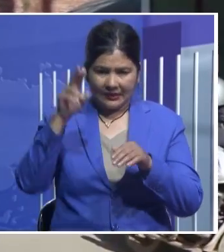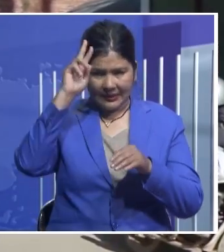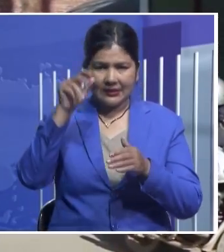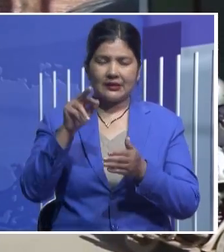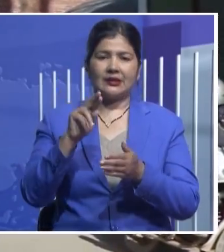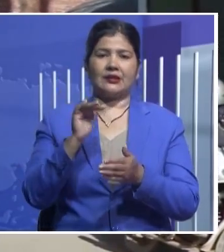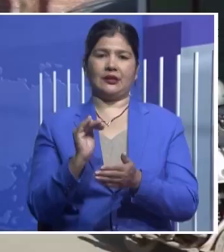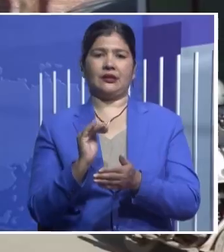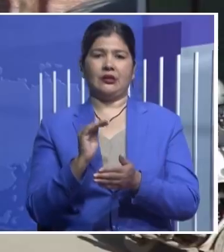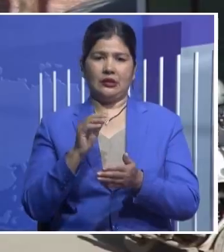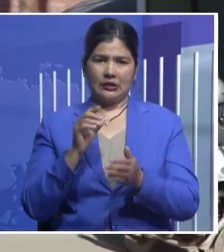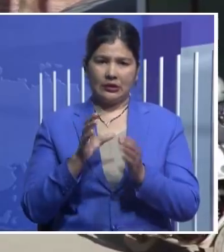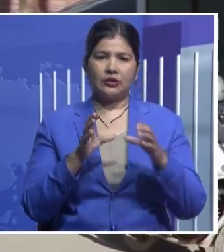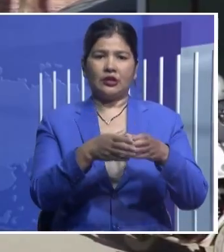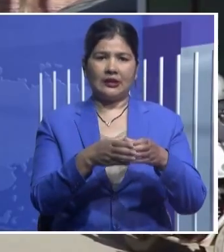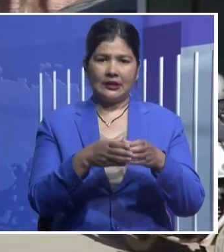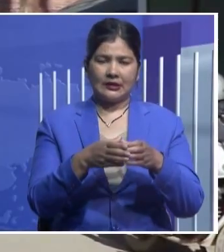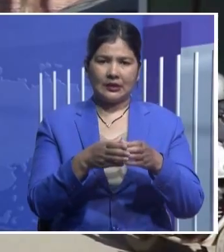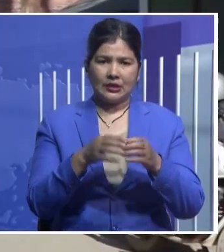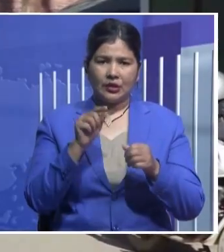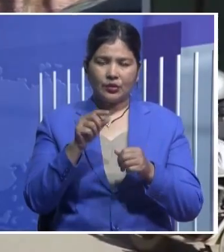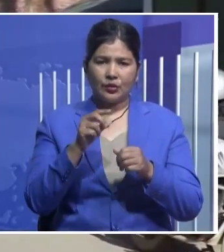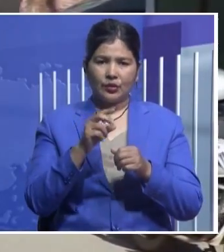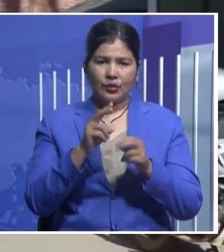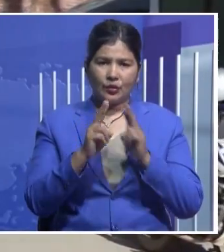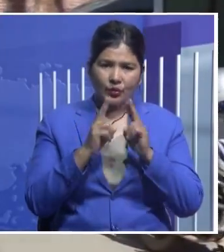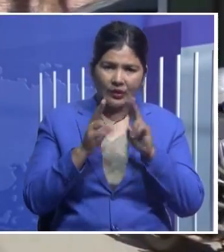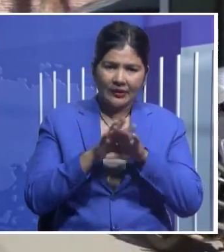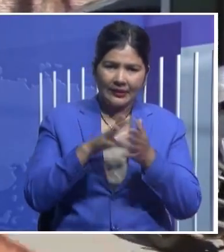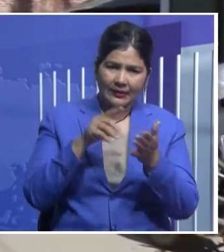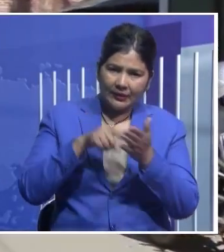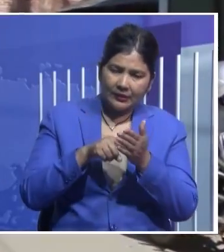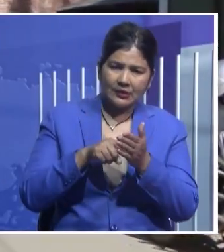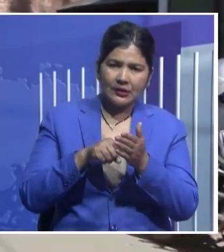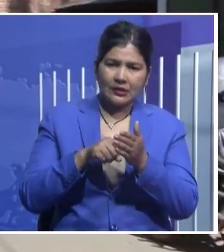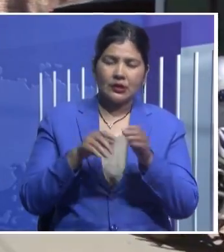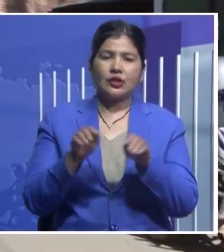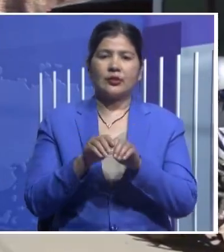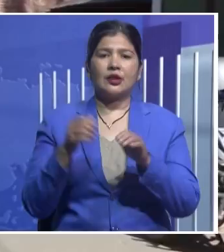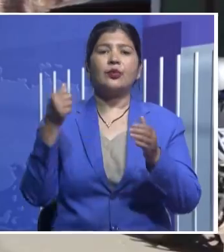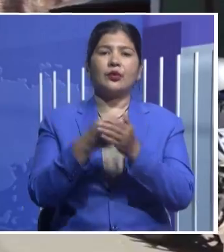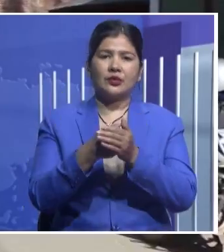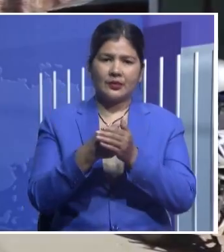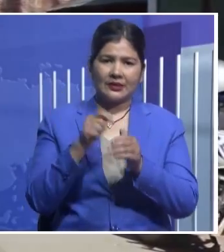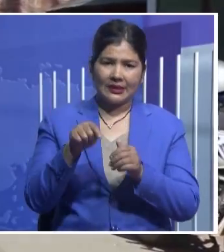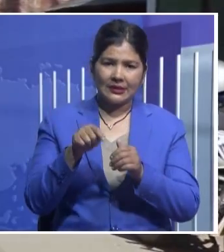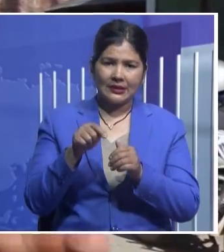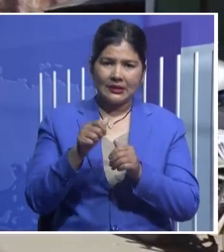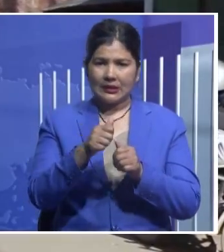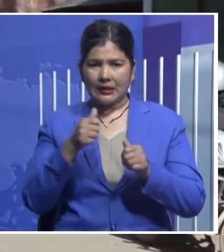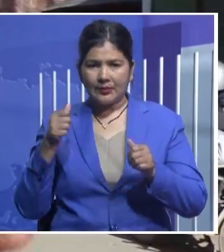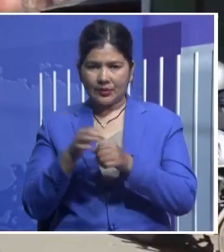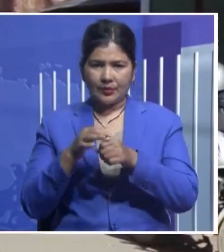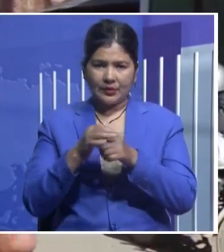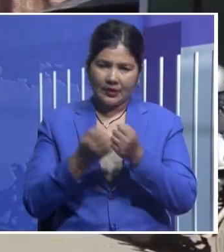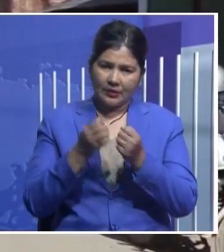पनि यो कुरालाई राम्रोसँग ध्यान दिने उक्त कुरालाई उहाँहरूले केन्द्रसँग सम्प्रेषण गर्न सकेपछि जहाँसम्म त्यसलाई चाहिँ राम्रोसँग